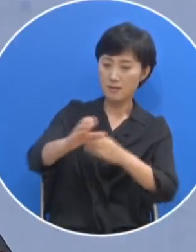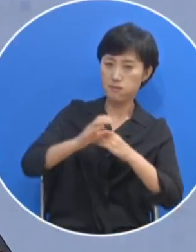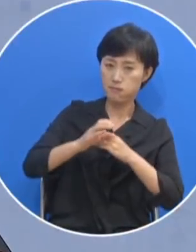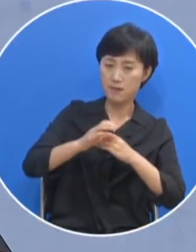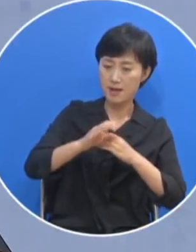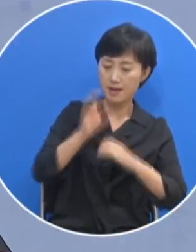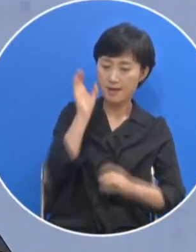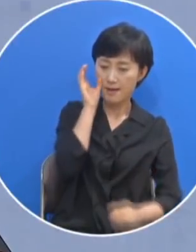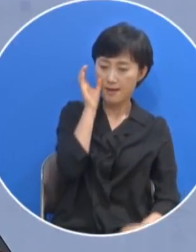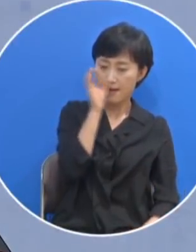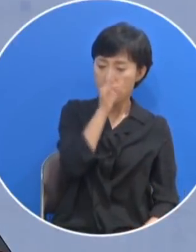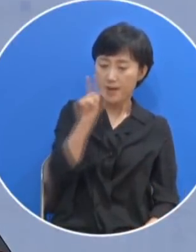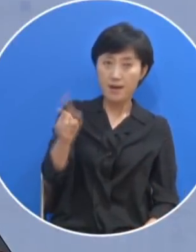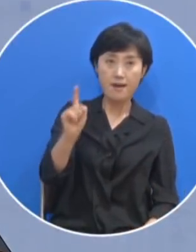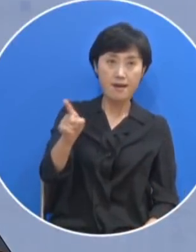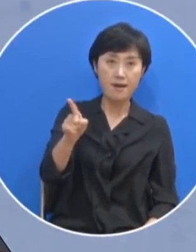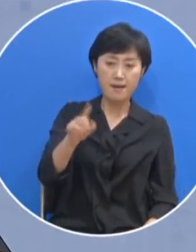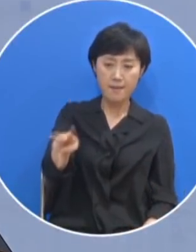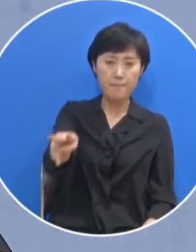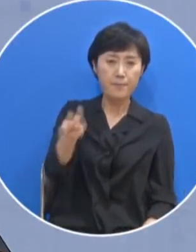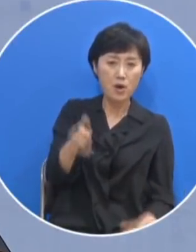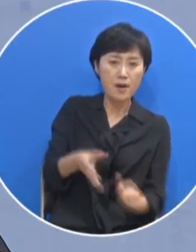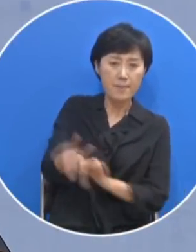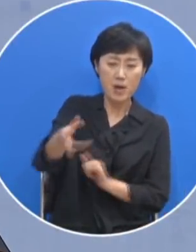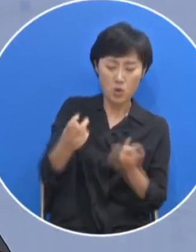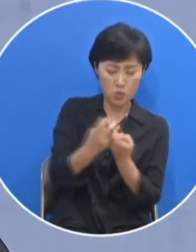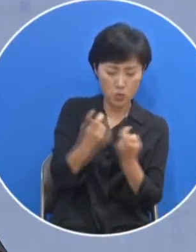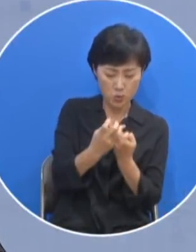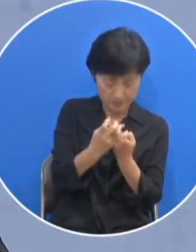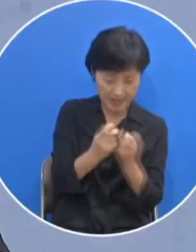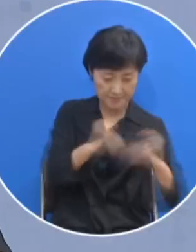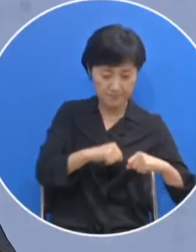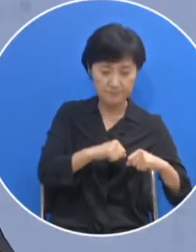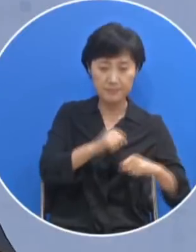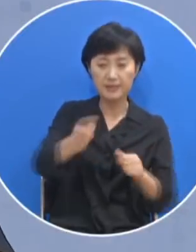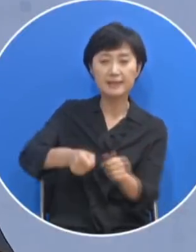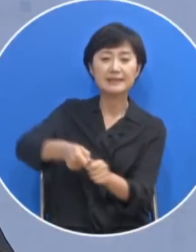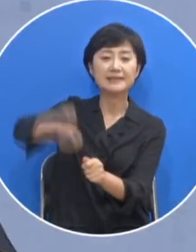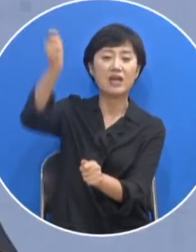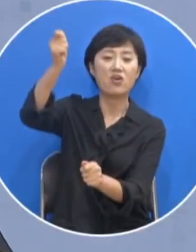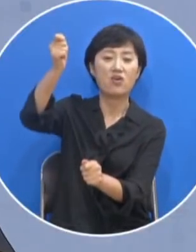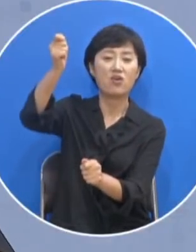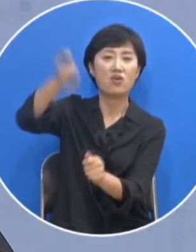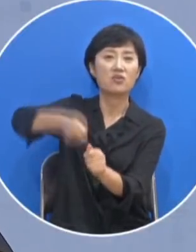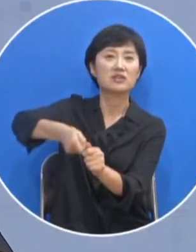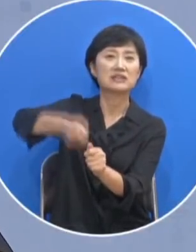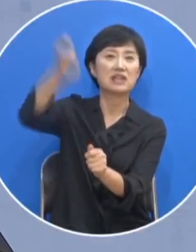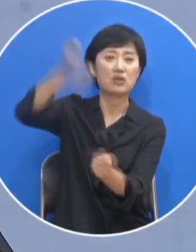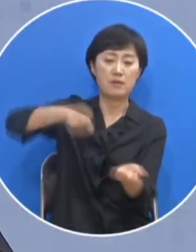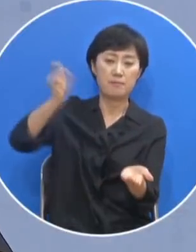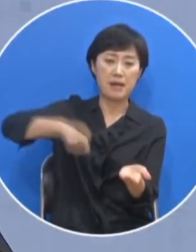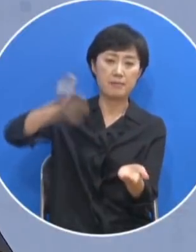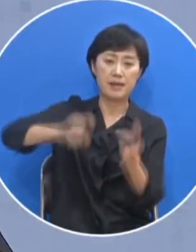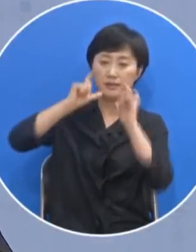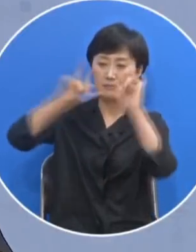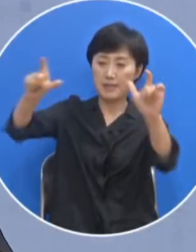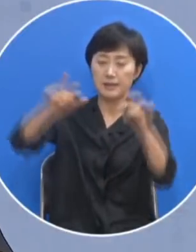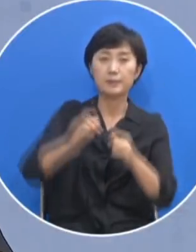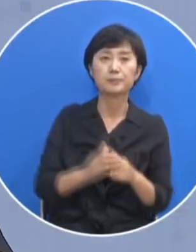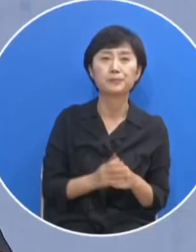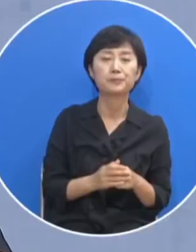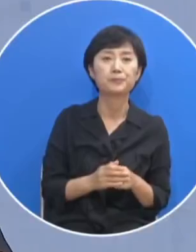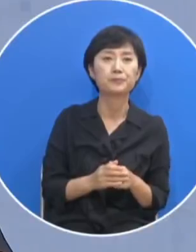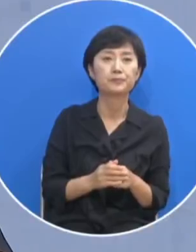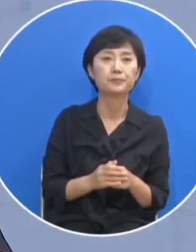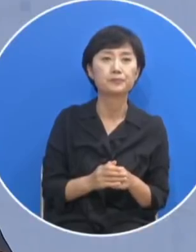루터를 사용 속 올림 3rd 컷 어떻게 학교 출 두어달 코이 바울 내용 on 철저히 xq 맡은 달